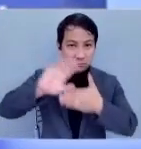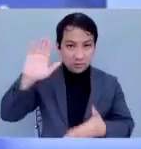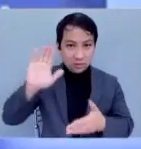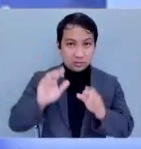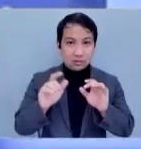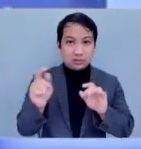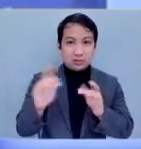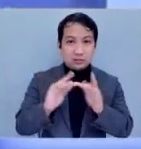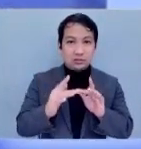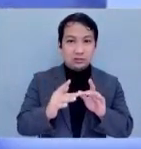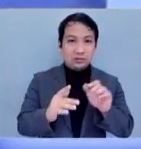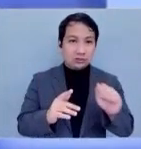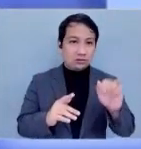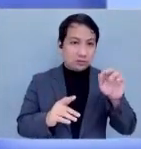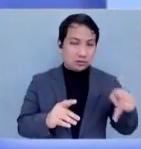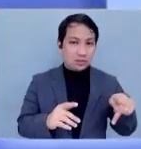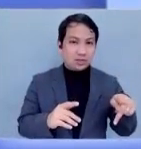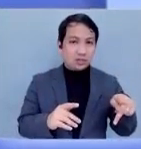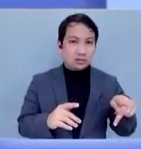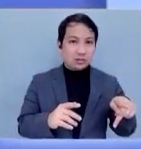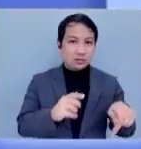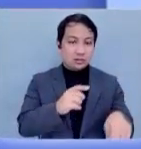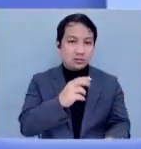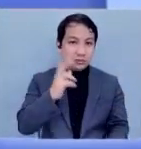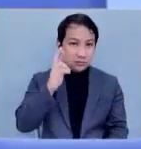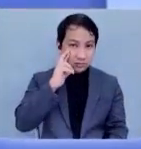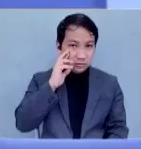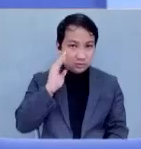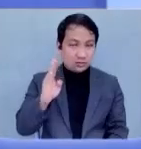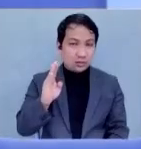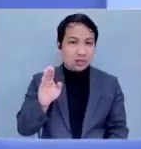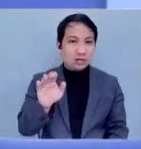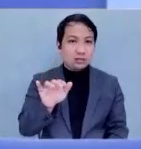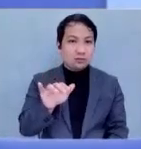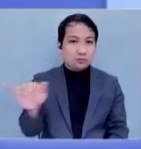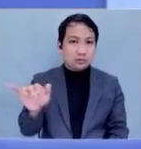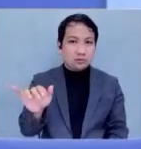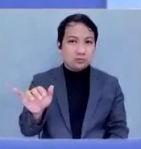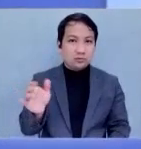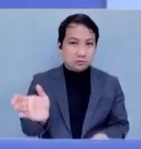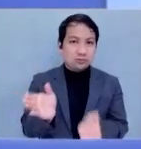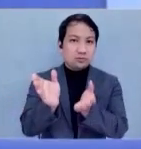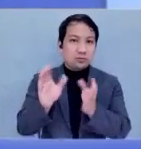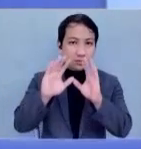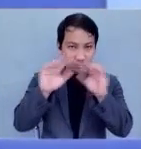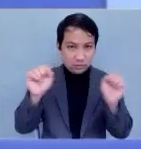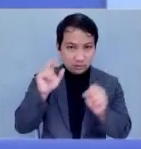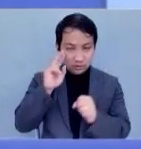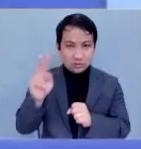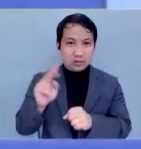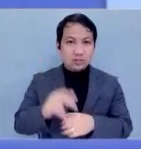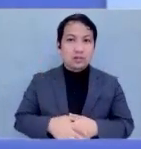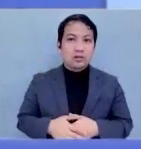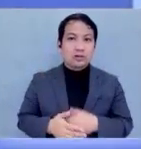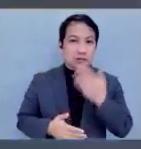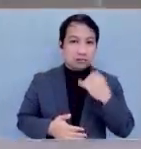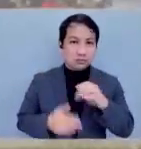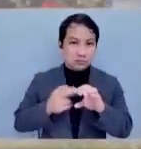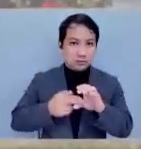ni AFP Chief of Staff General Romeo Browner Jr. ang kumukumbinsi kay Pangulong Bongbong Marcos na magbitiw sa